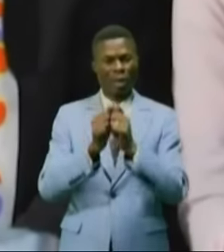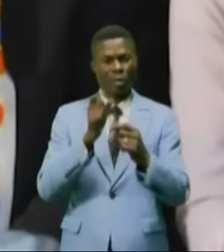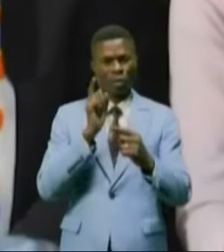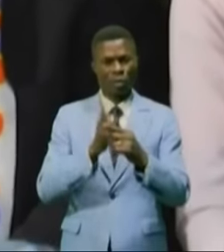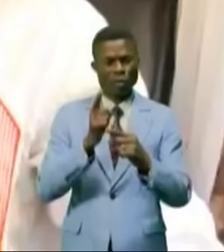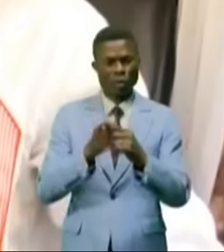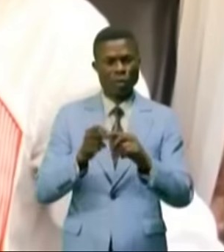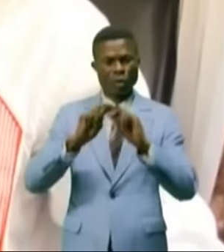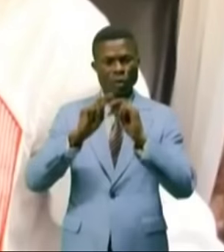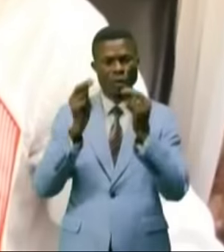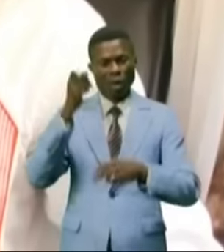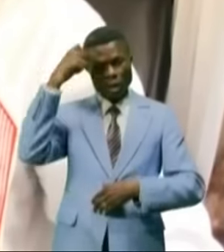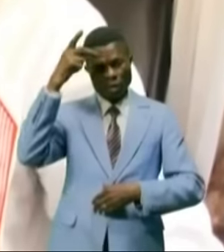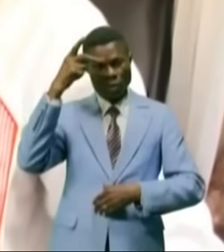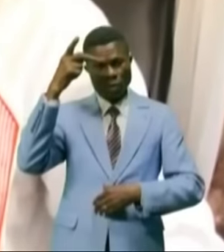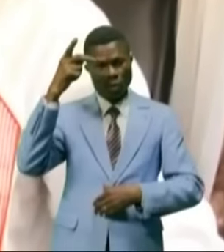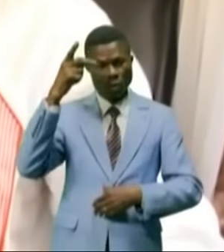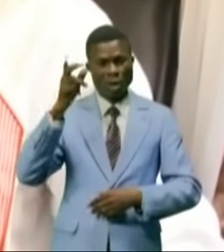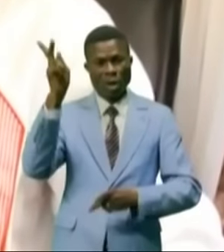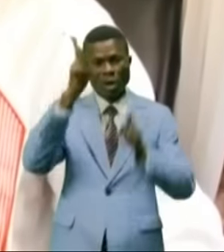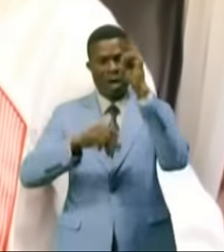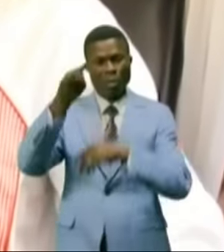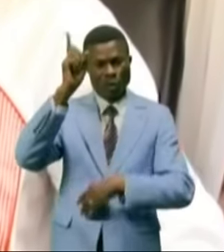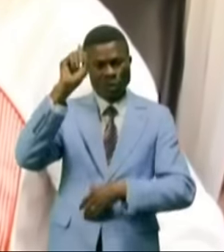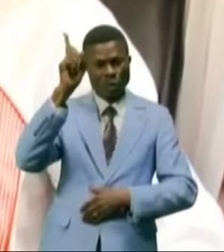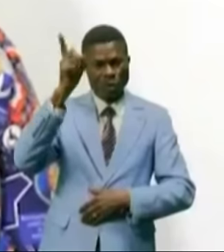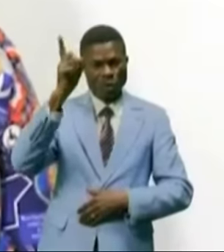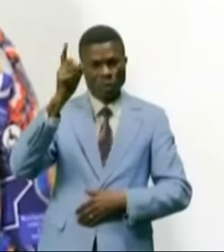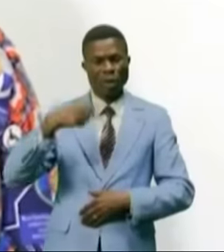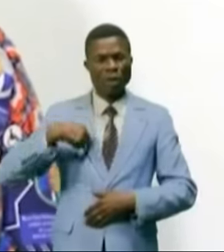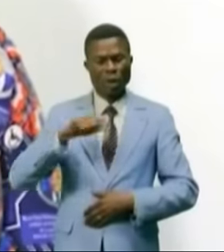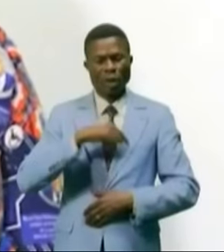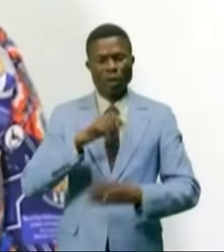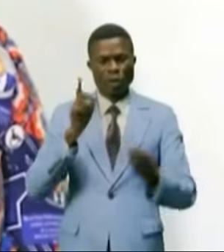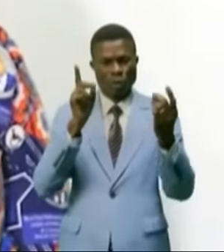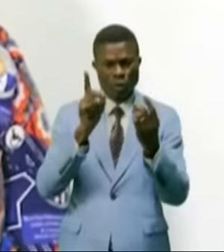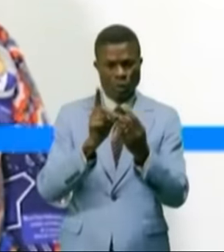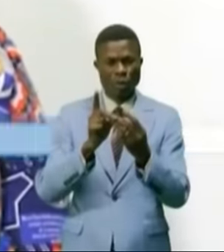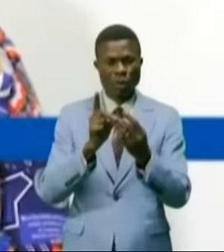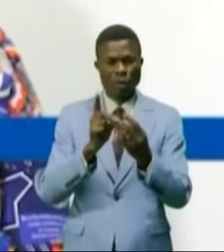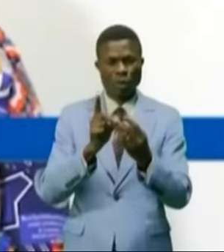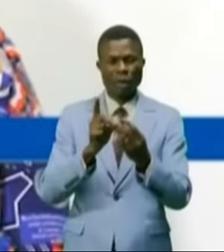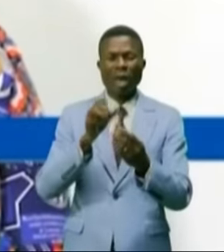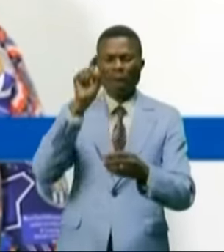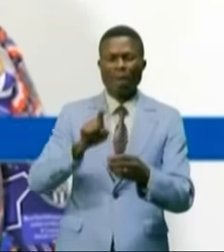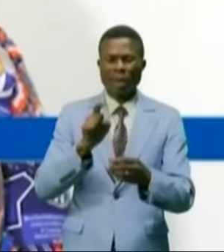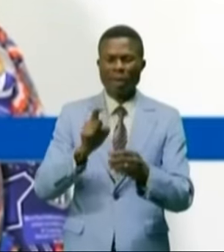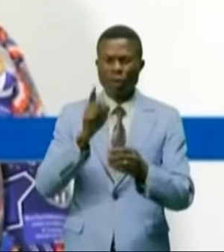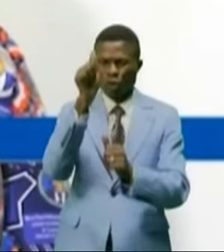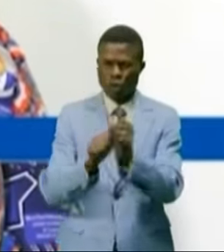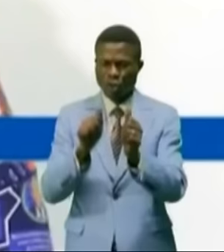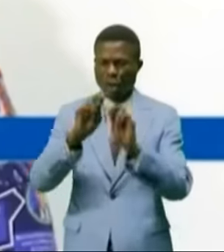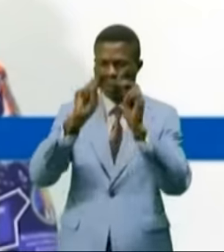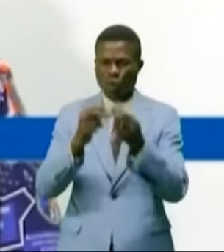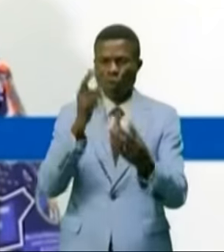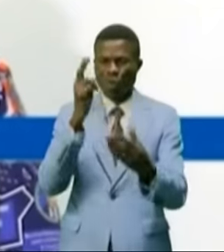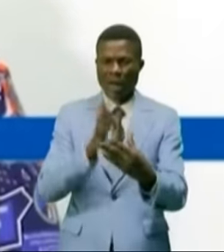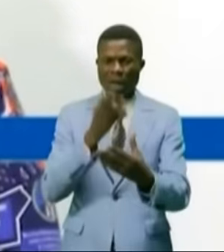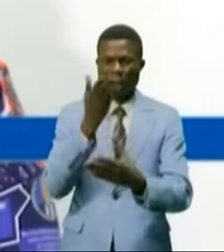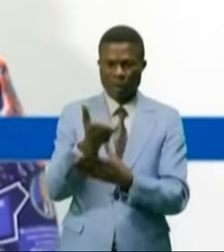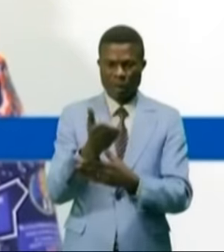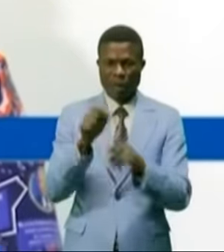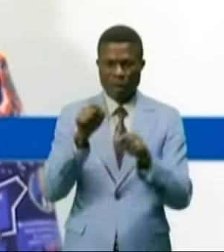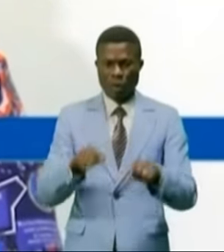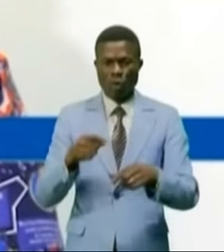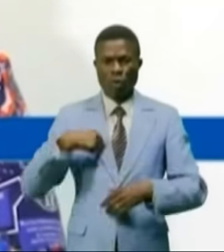cette philosophie qui s'appelle le peuple d'abord. Nous devons rencontrer les besoins spécifiques de chacune de ces catégories. Aujourd'hui,